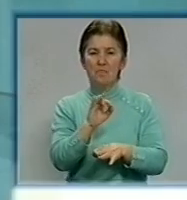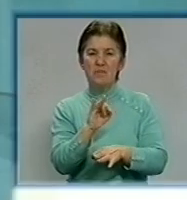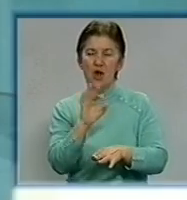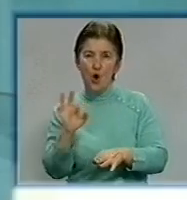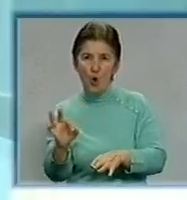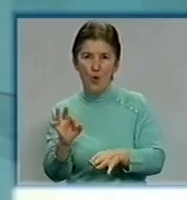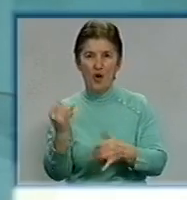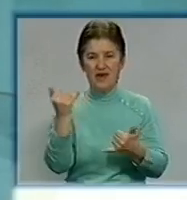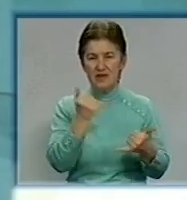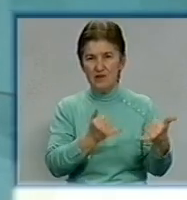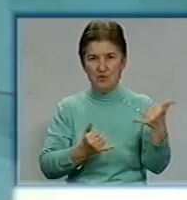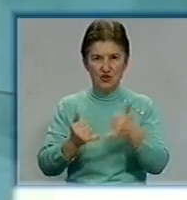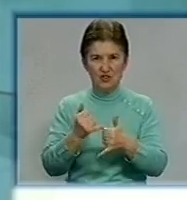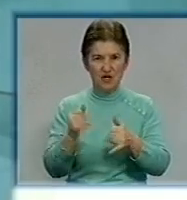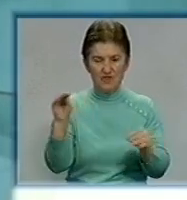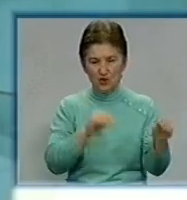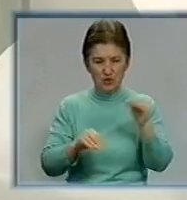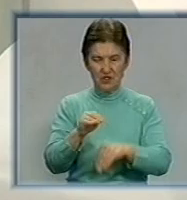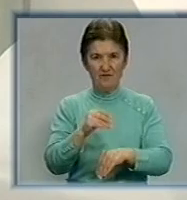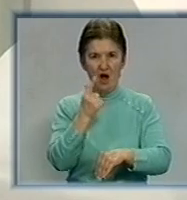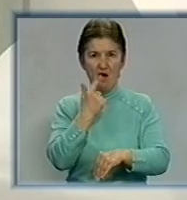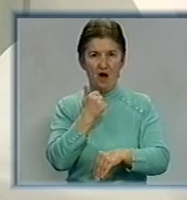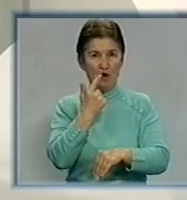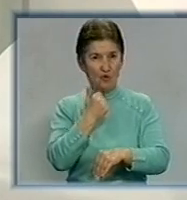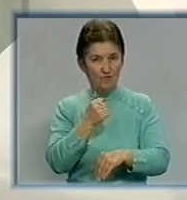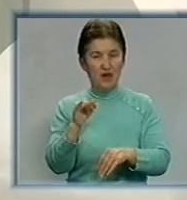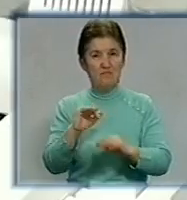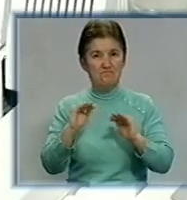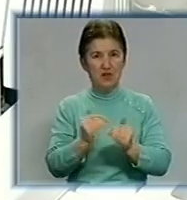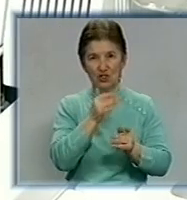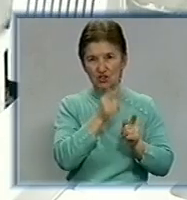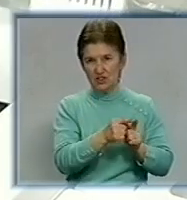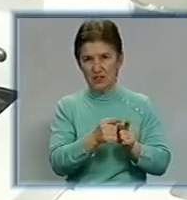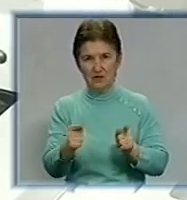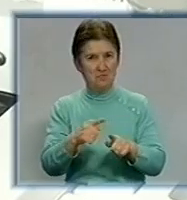аналізу крові. Завдяки йому розширився перелік аналізів та зменшилась їх тривалість.